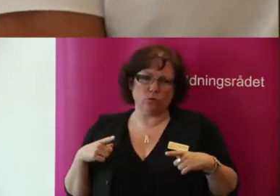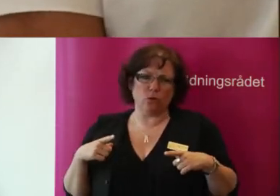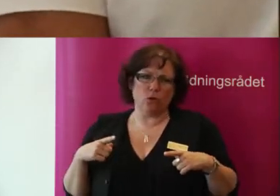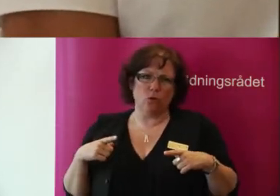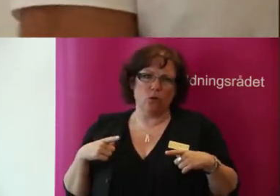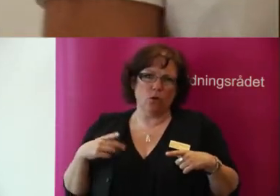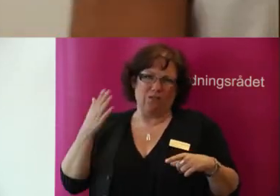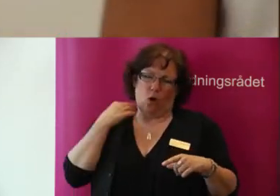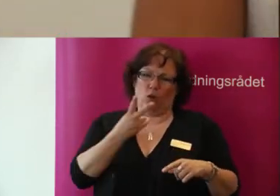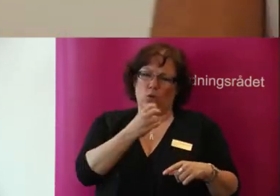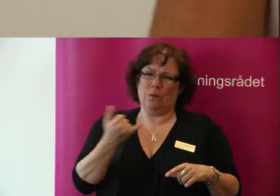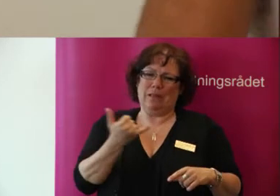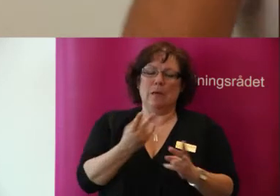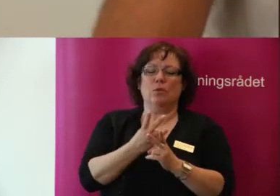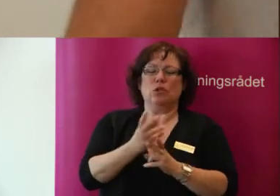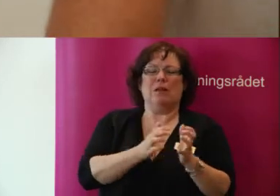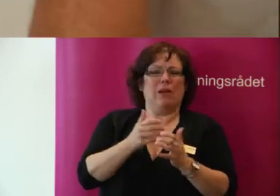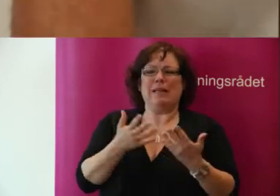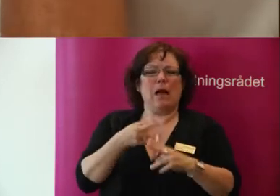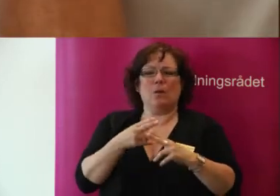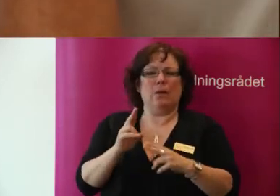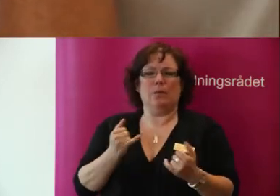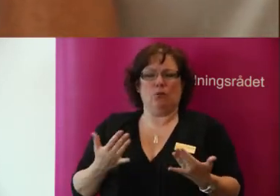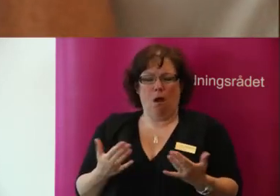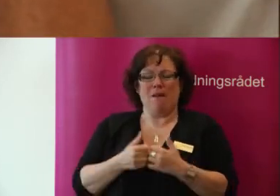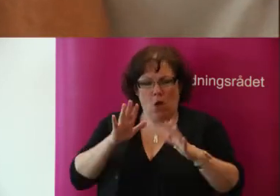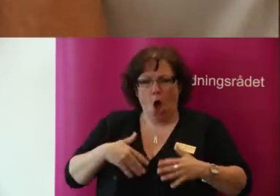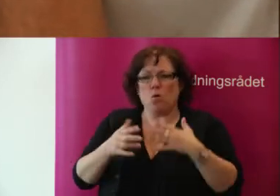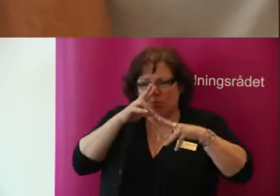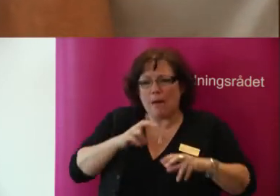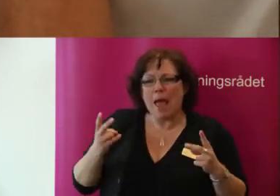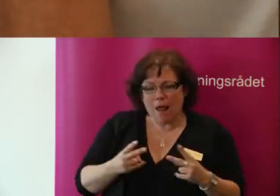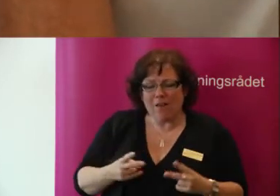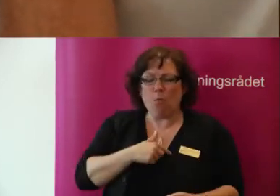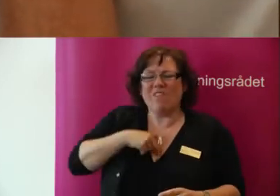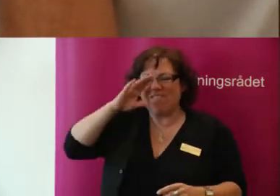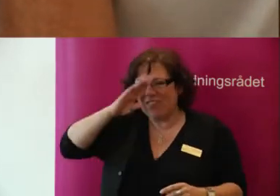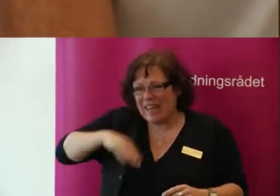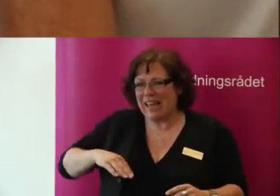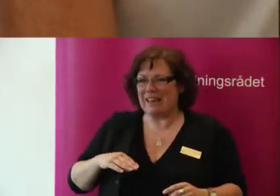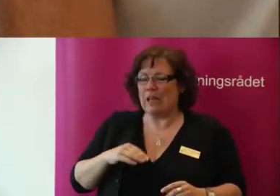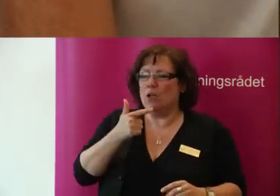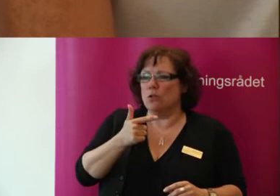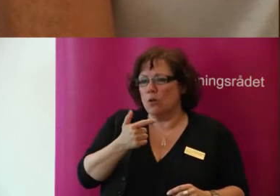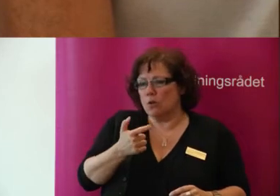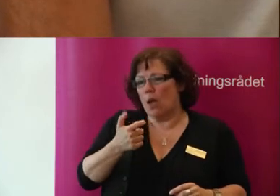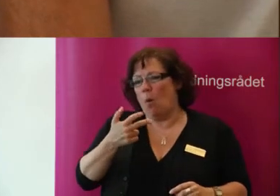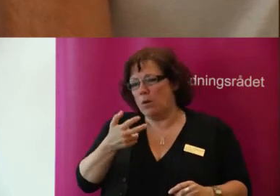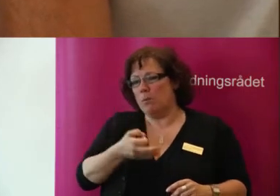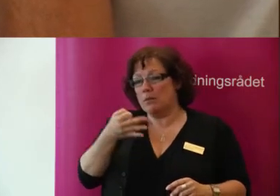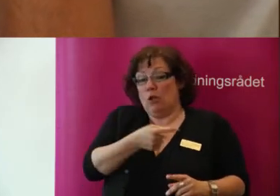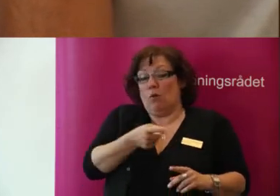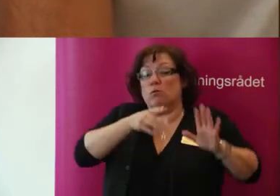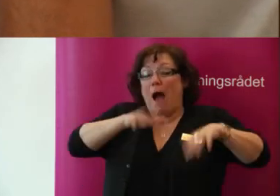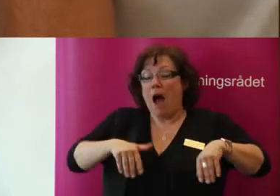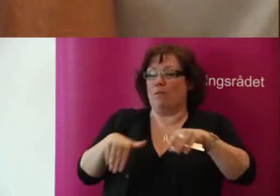var 2010, så siffrorna är inte speciellt aktuella just nu. Men vi vet att 70-80% av dem som hade